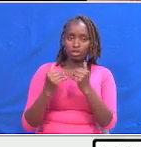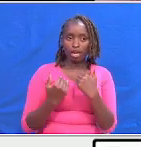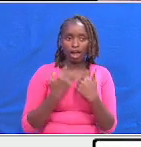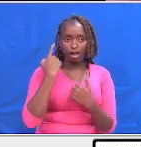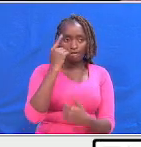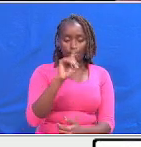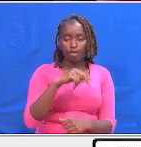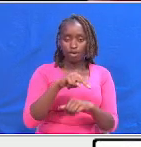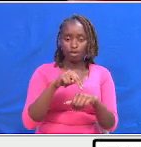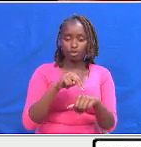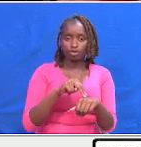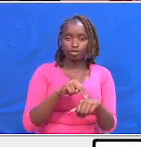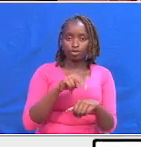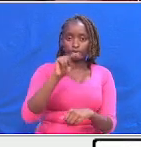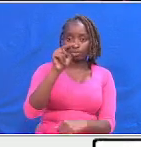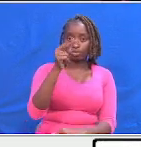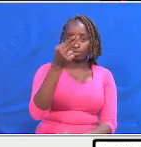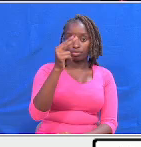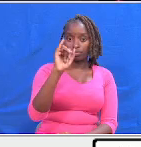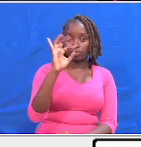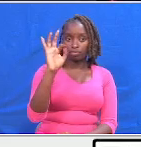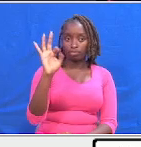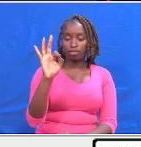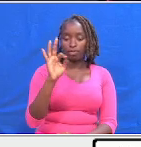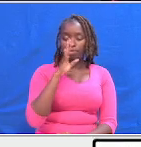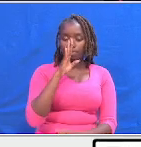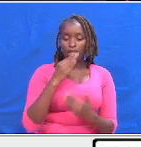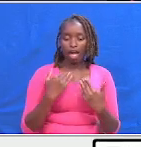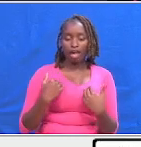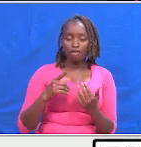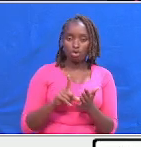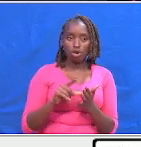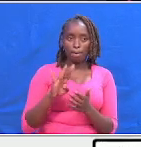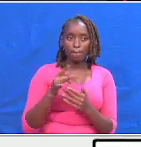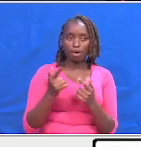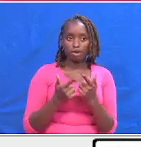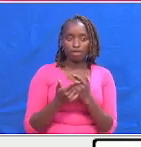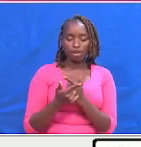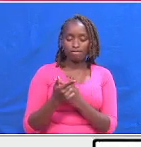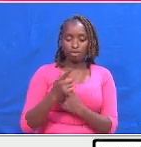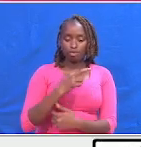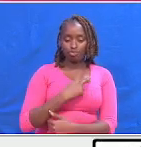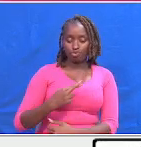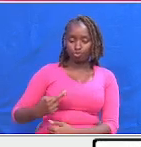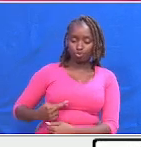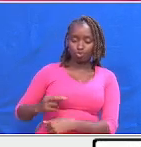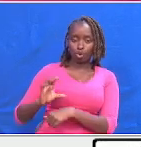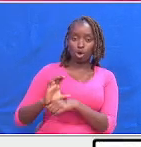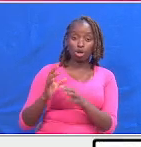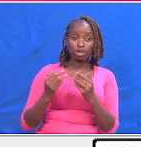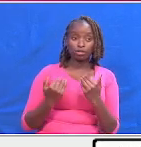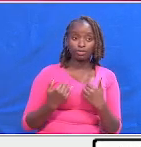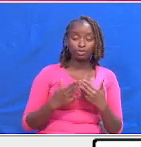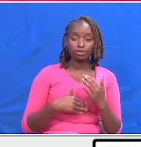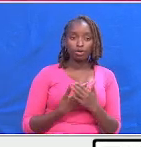ya kitaifa ya afya NHIF ilidaiwa na taasisi za kidini. Aidha, maaskofu hao wameukosoa utawala